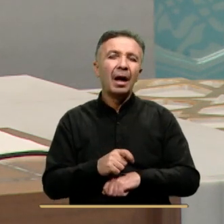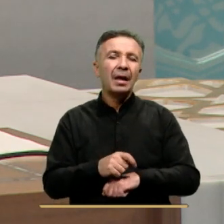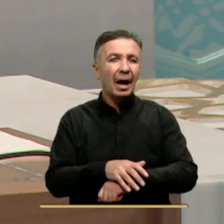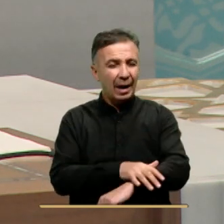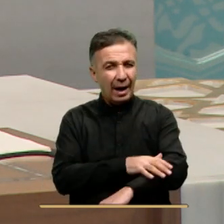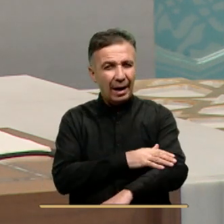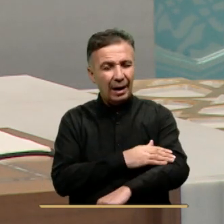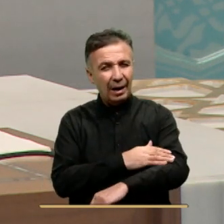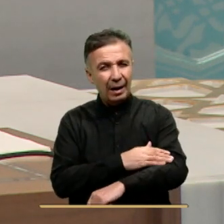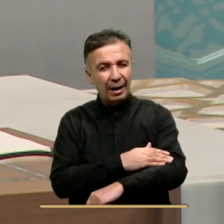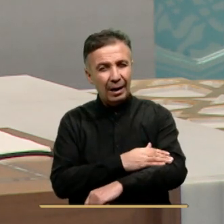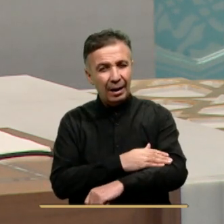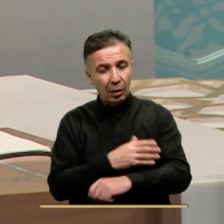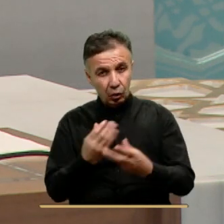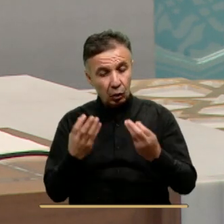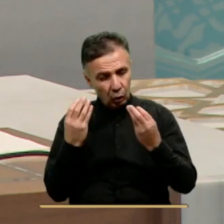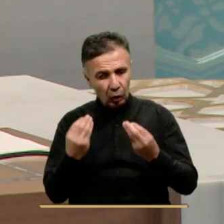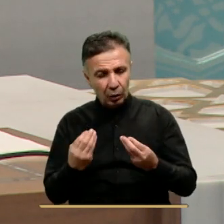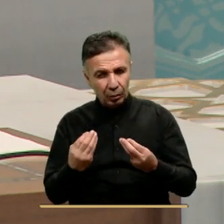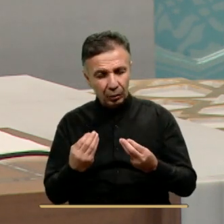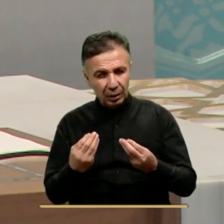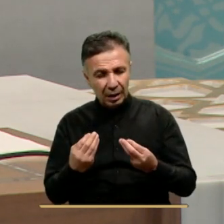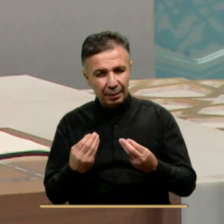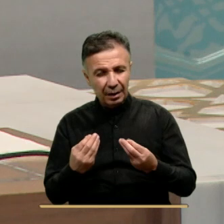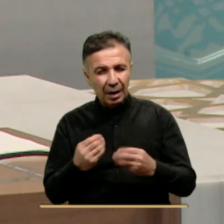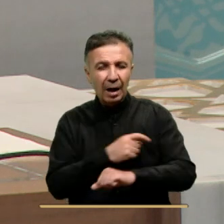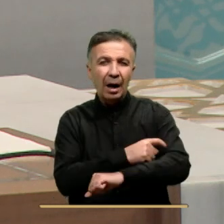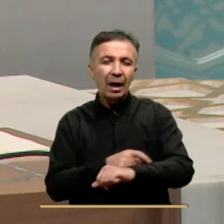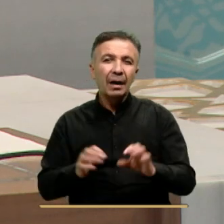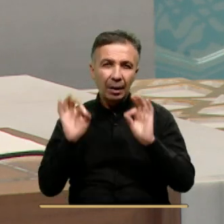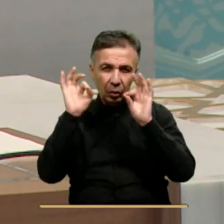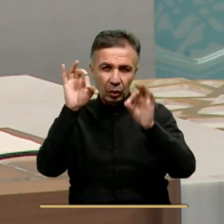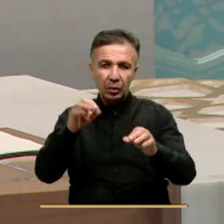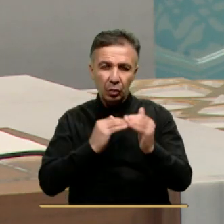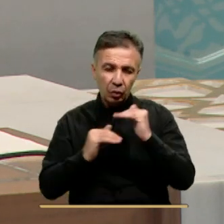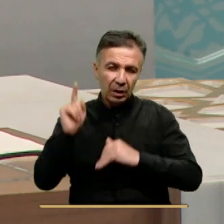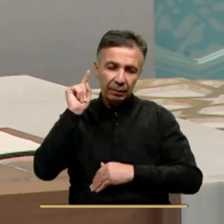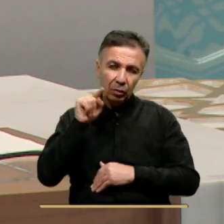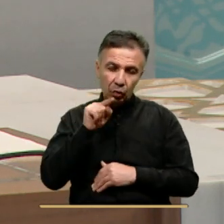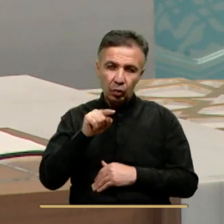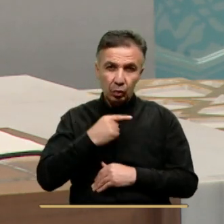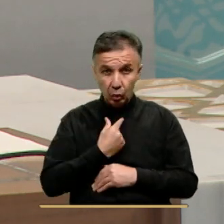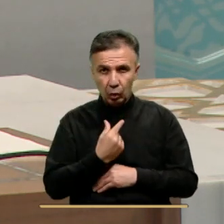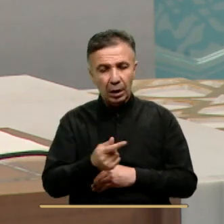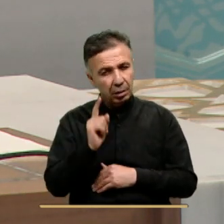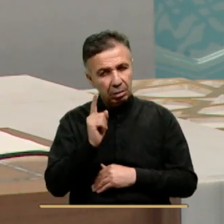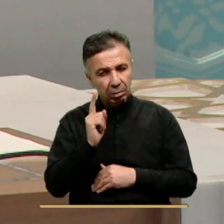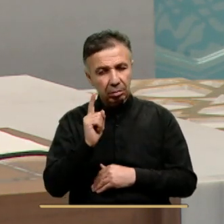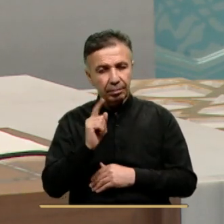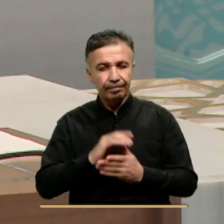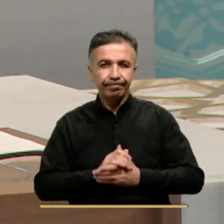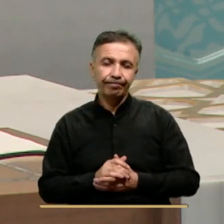rağmen haramlara bulaşı o zaman yüce rabbimizin şu uyarısına kulak vermesi